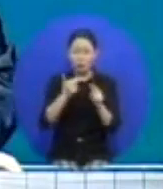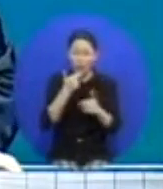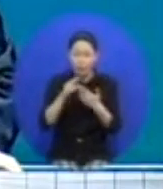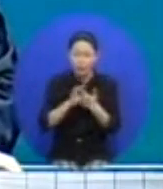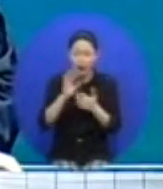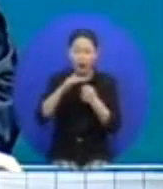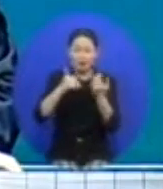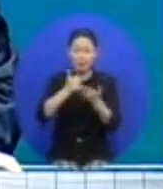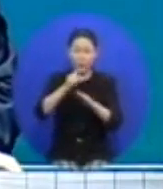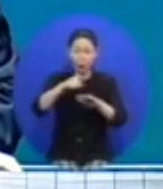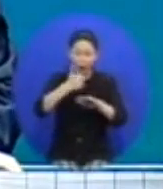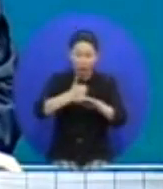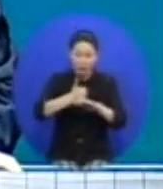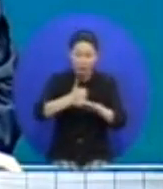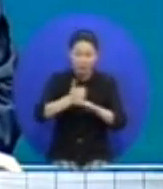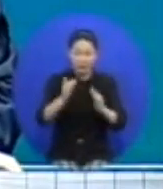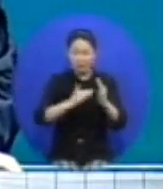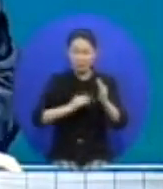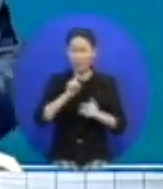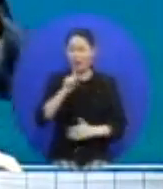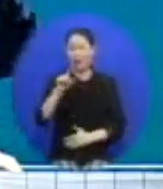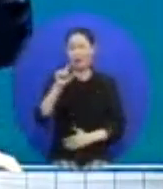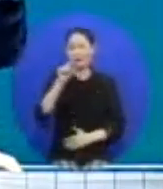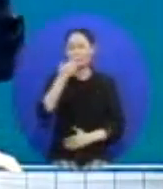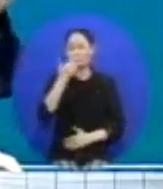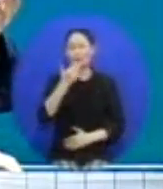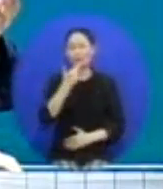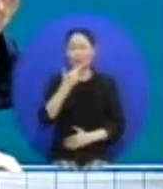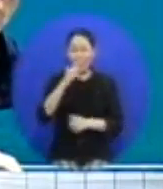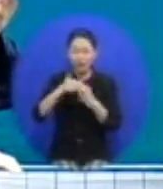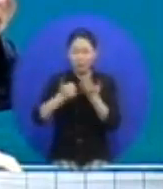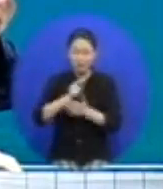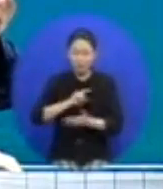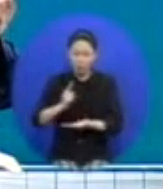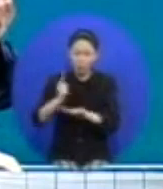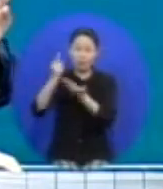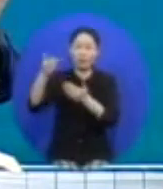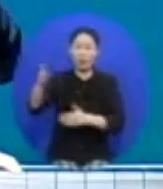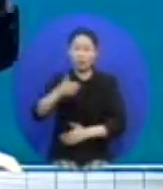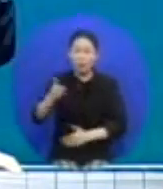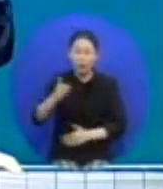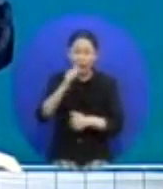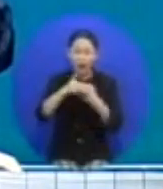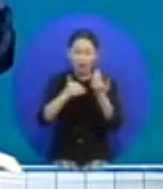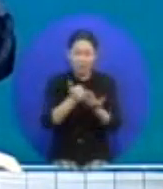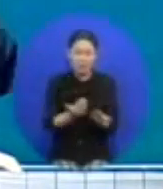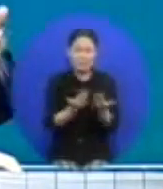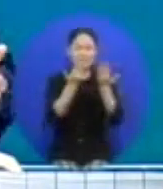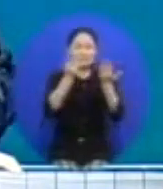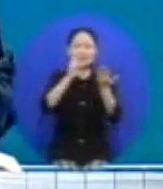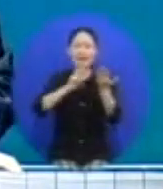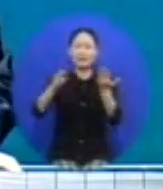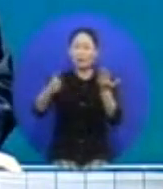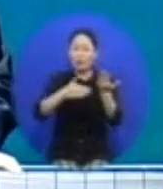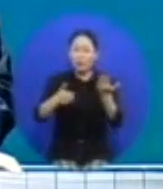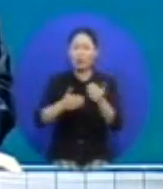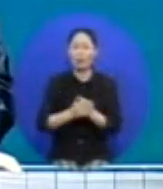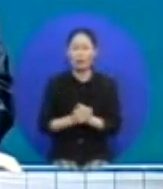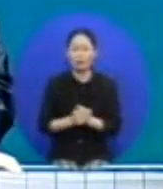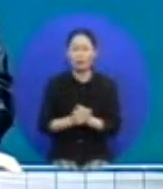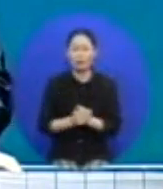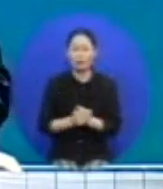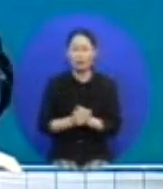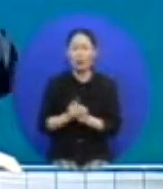왕이신 가정이라고 할 수 있나요 하나님의 이름이 높임을 받지도 하나님께 올려 드리는 찬양 도 없으면서